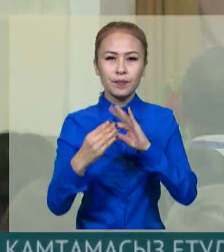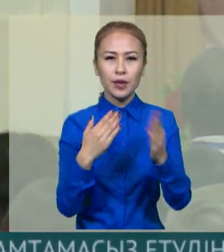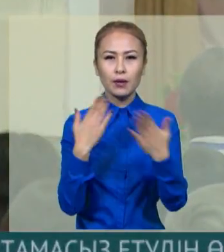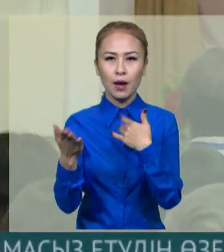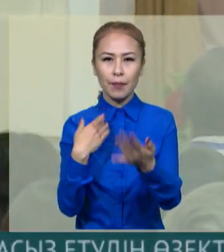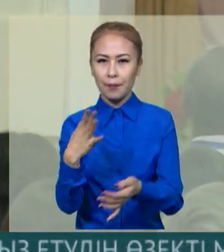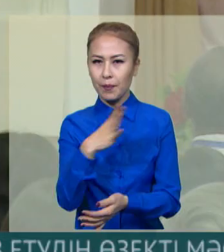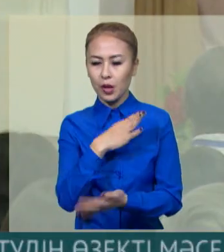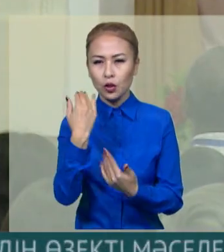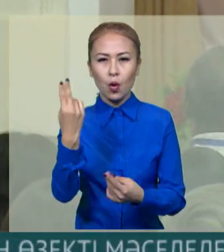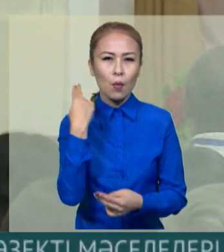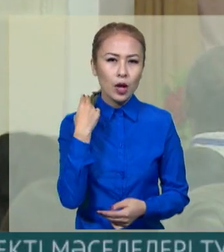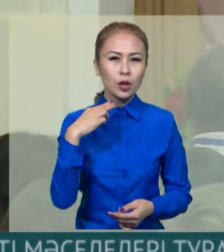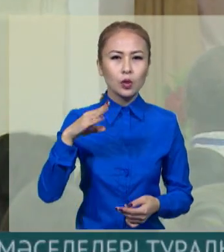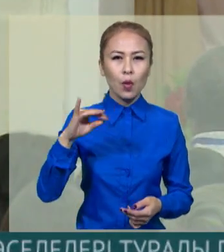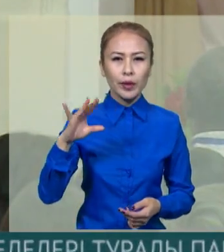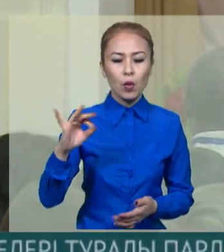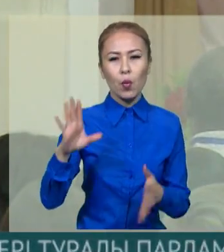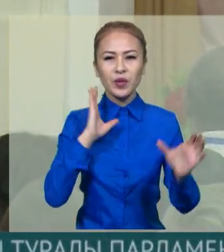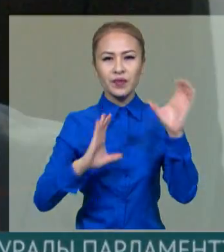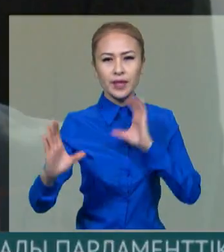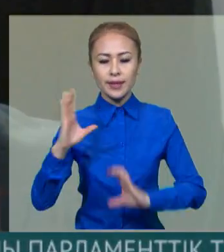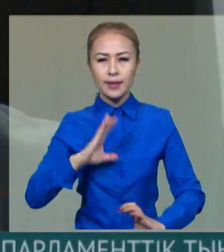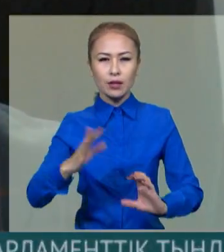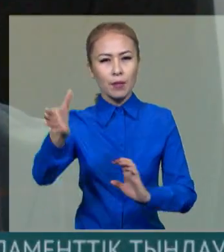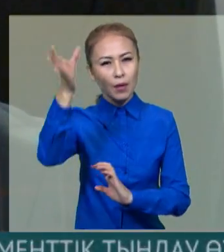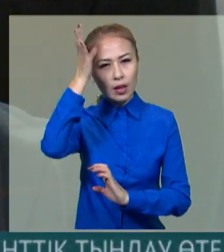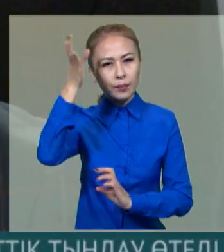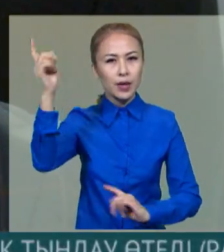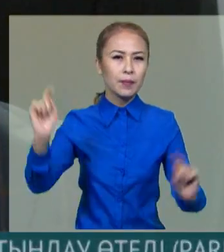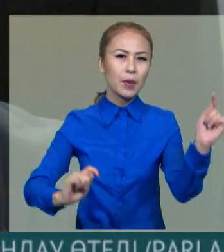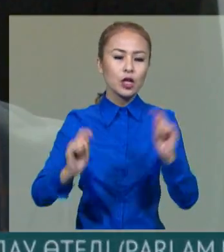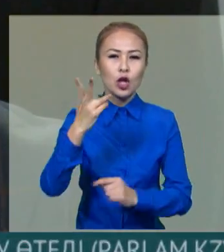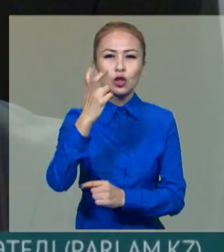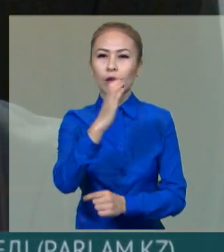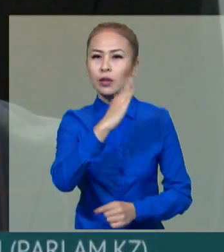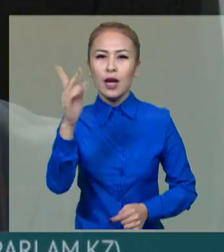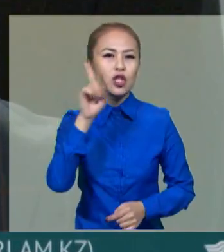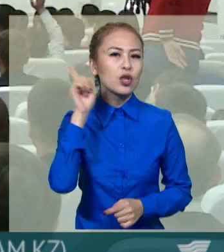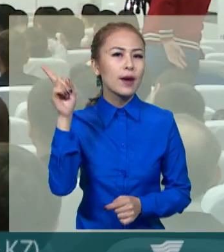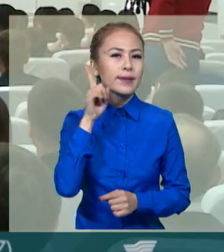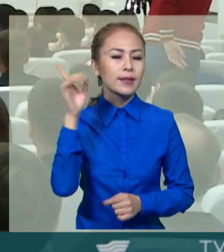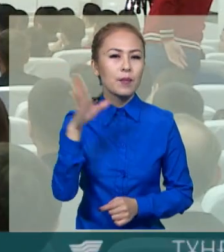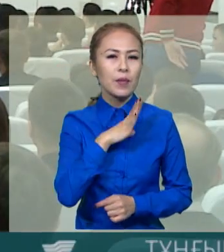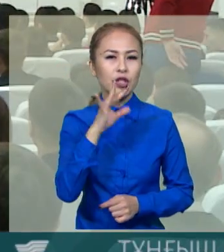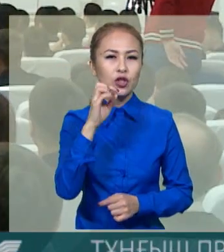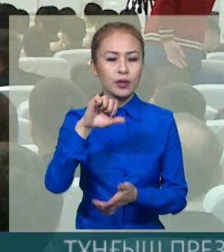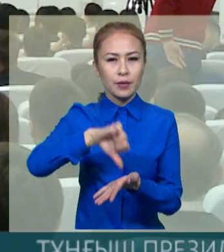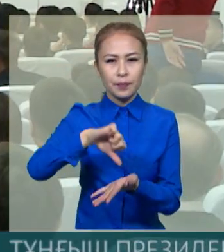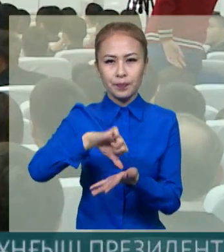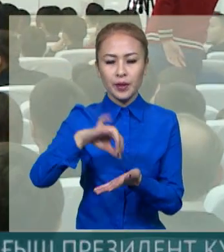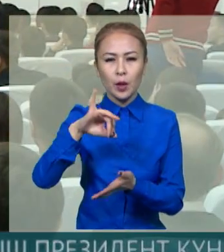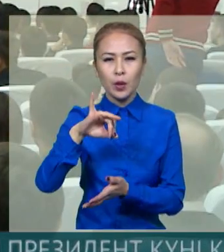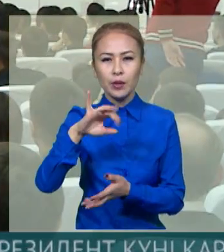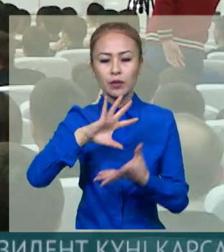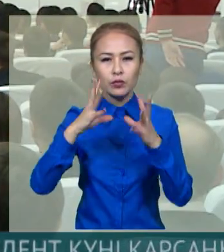Гонконг, Ұлыбритания, Токио, Колорадо университеттерінен білікті ғалымдар және 300-ге жуық жас инженерлер, магистранттар қатысты.